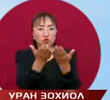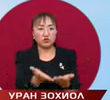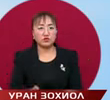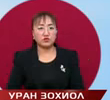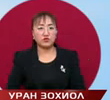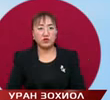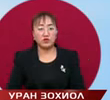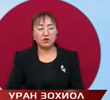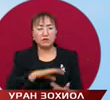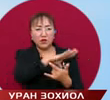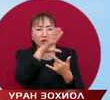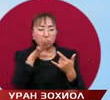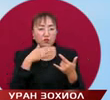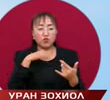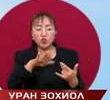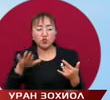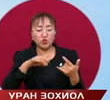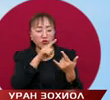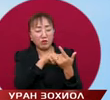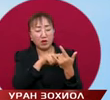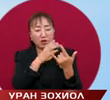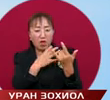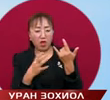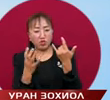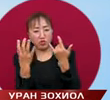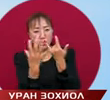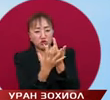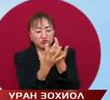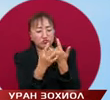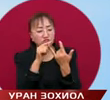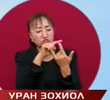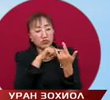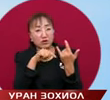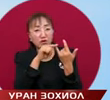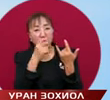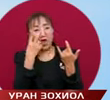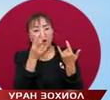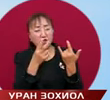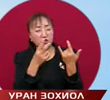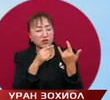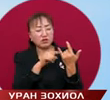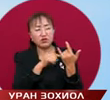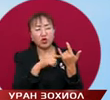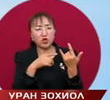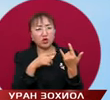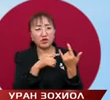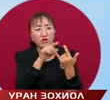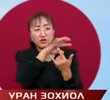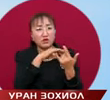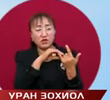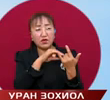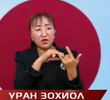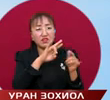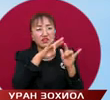Бид цөмөөрөө бор атаа тоорж зогсоод гадаад төрөх байдлаараа нэгдэлд яасан ч өгөхгүй